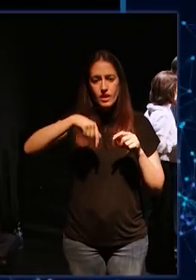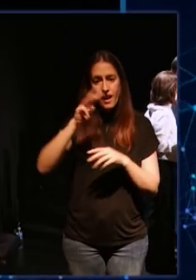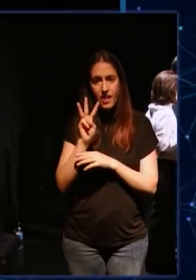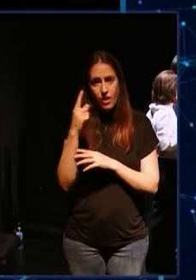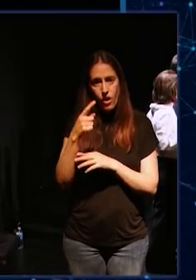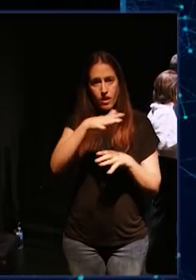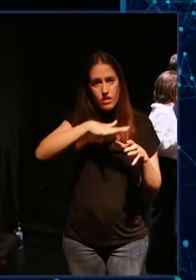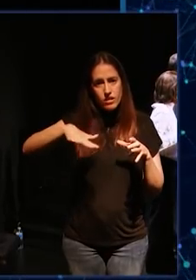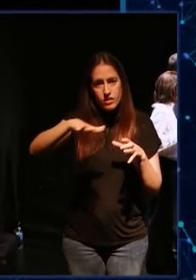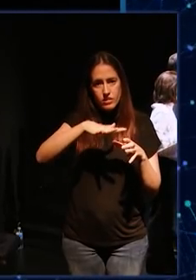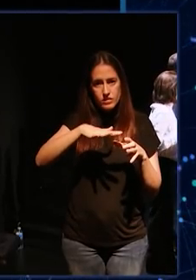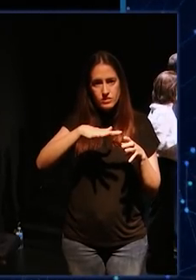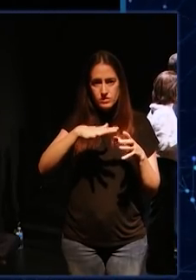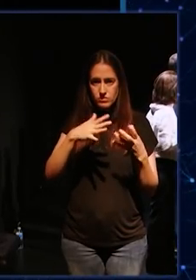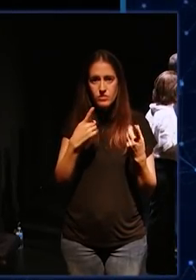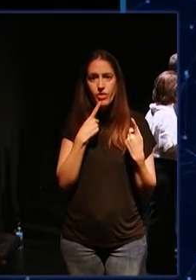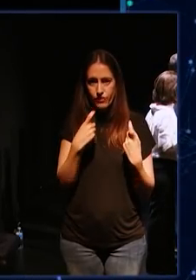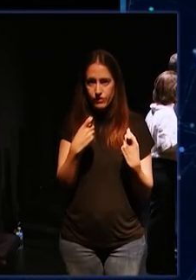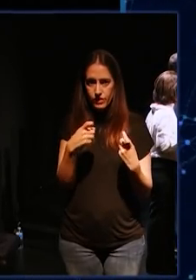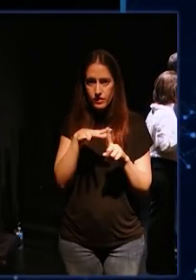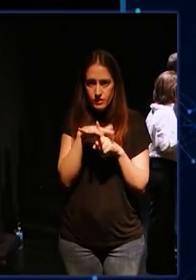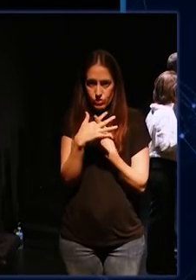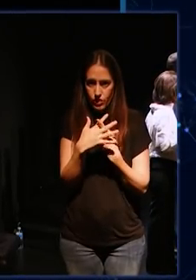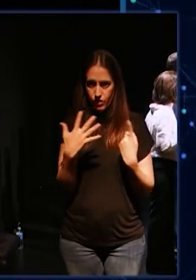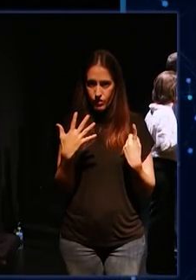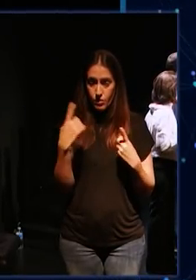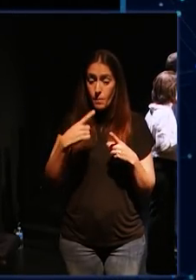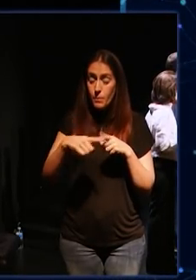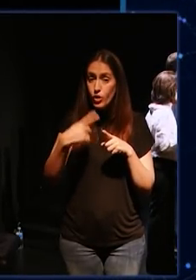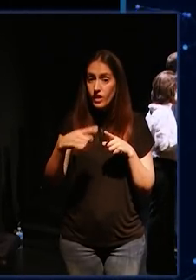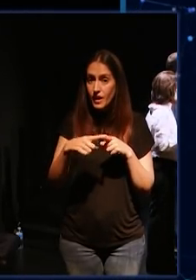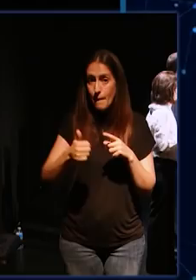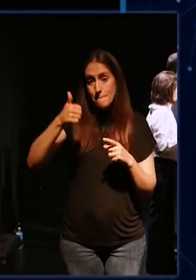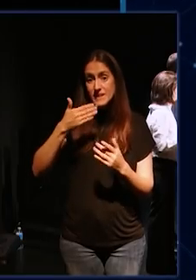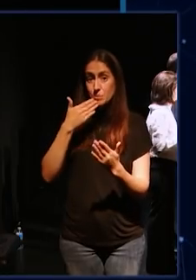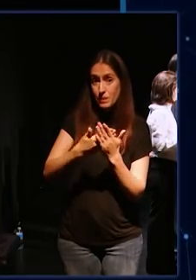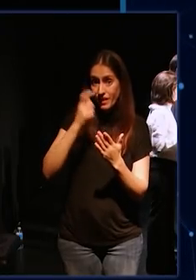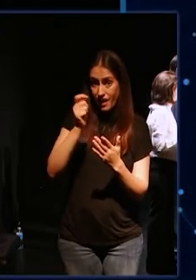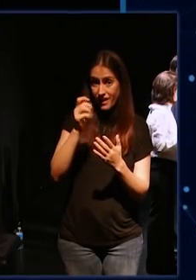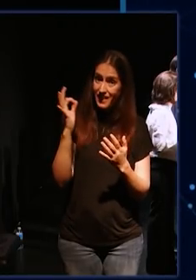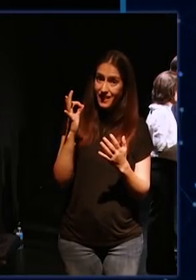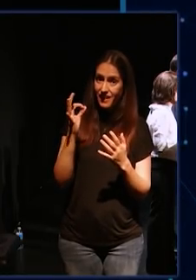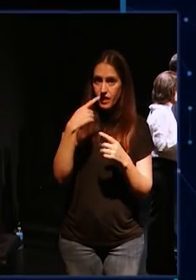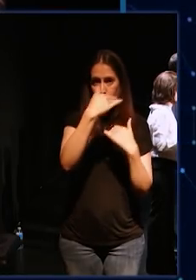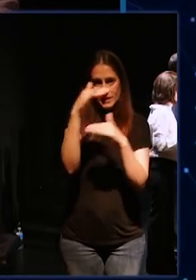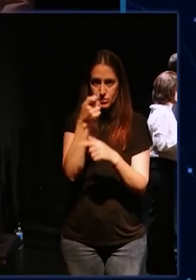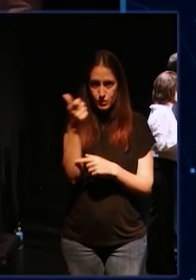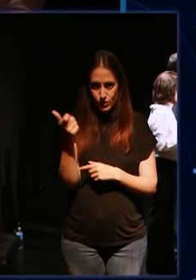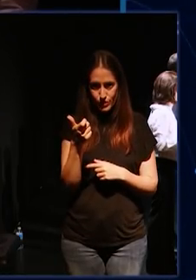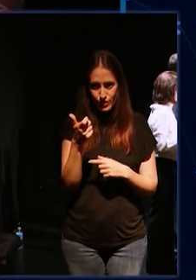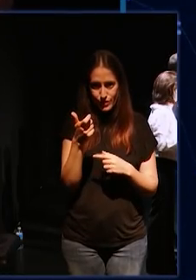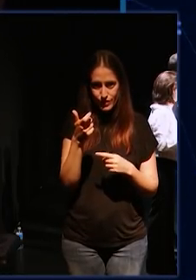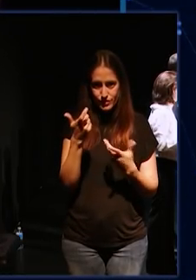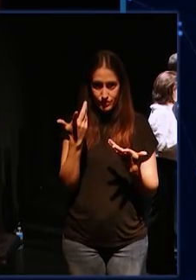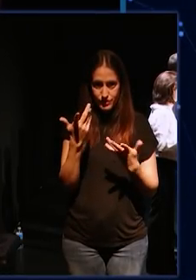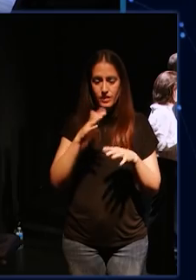àrea d'habitatge tens, és a dir, que hi ha més demandats d'habitatge de lloguer que no pas habitatges en el lloguer situats, i que a